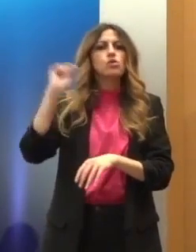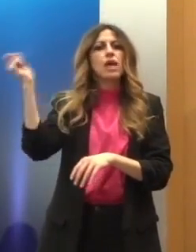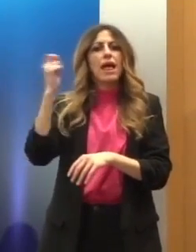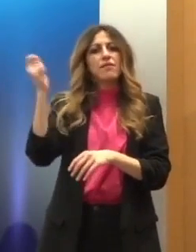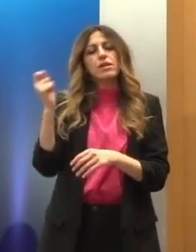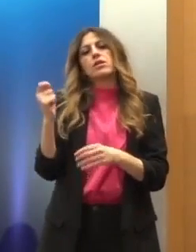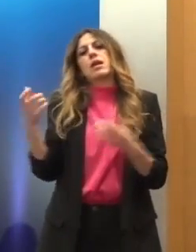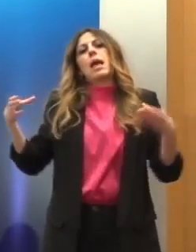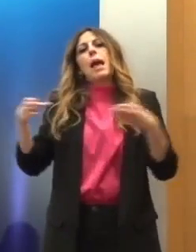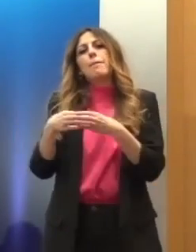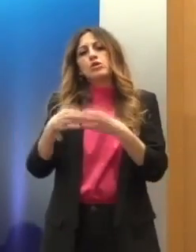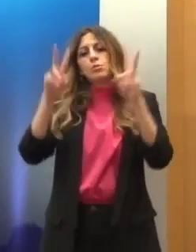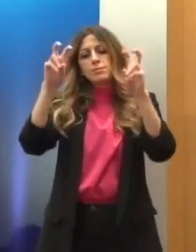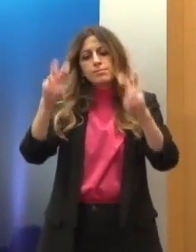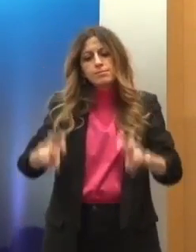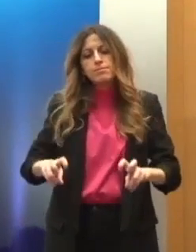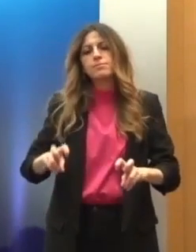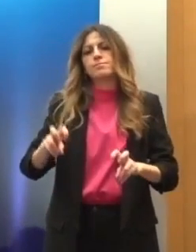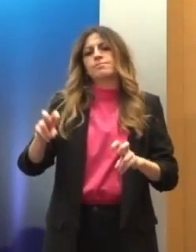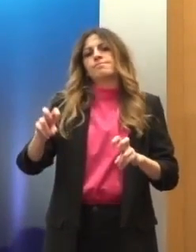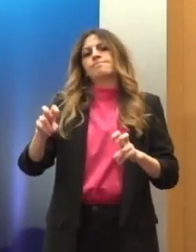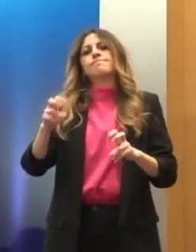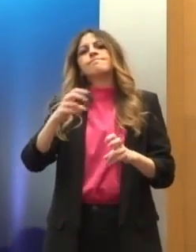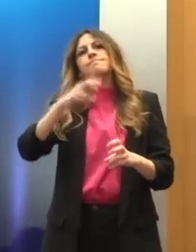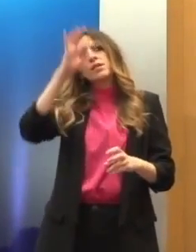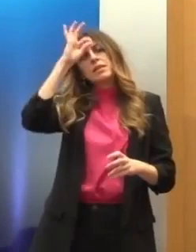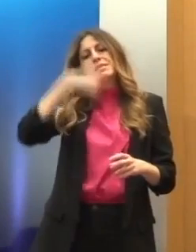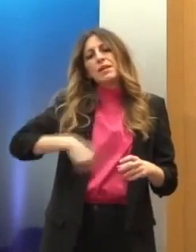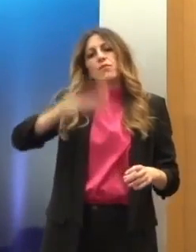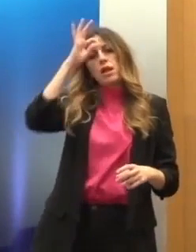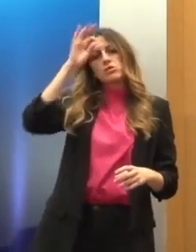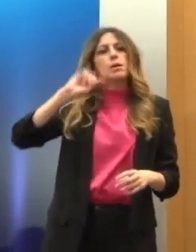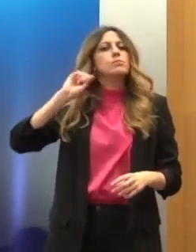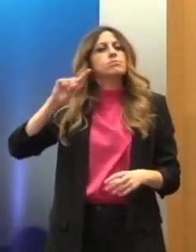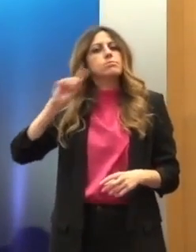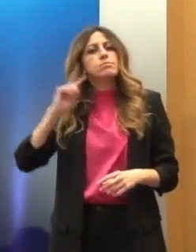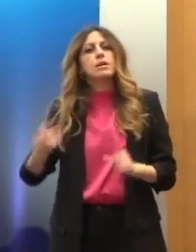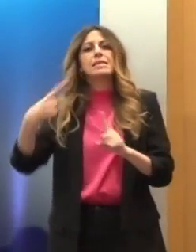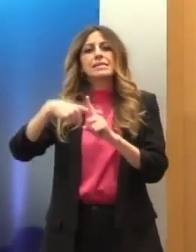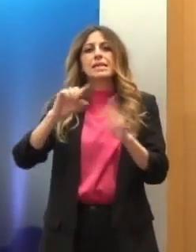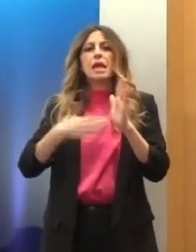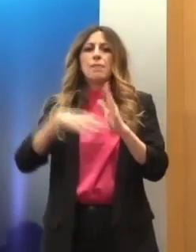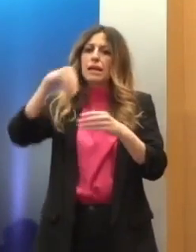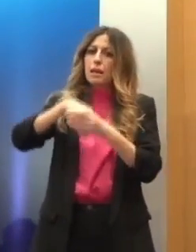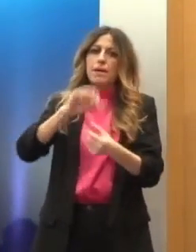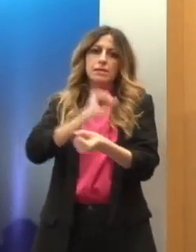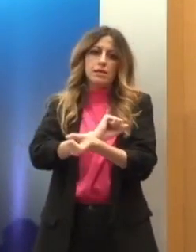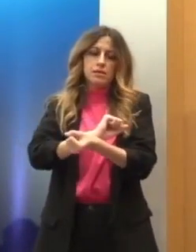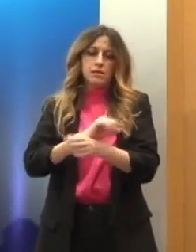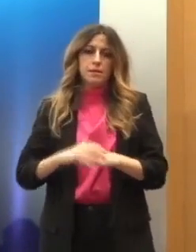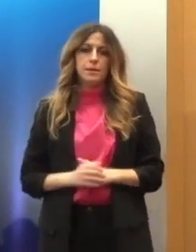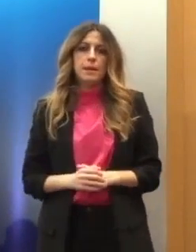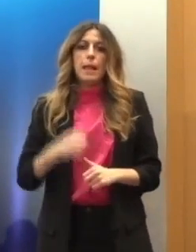περιστατικών αυθαιρεσίας και για τα σώματα ασφαλείας, αλλά και για τους υπαλλήλους των καταστημάτων κράτησης. Αναμένουμε την